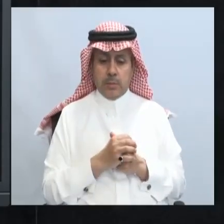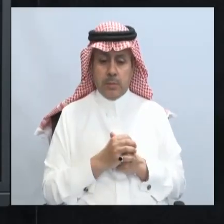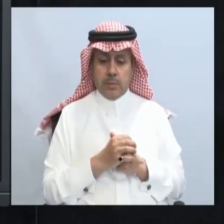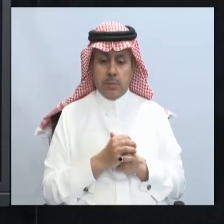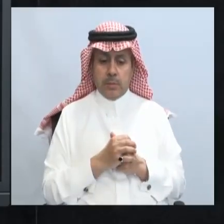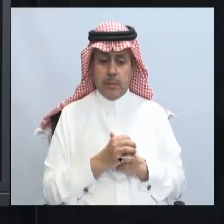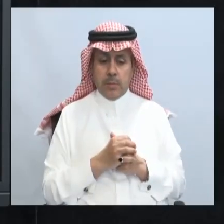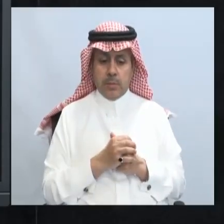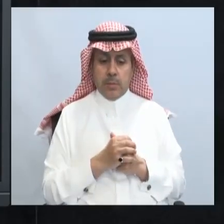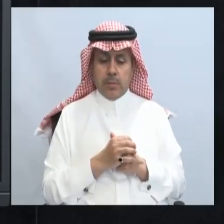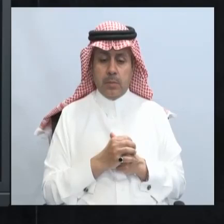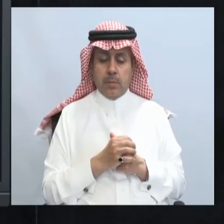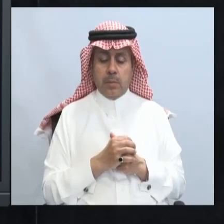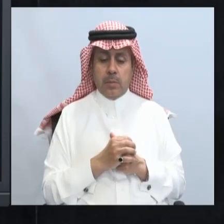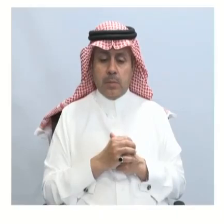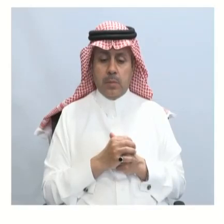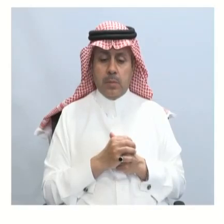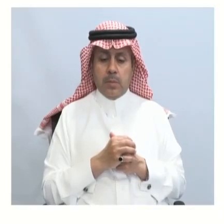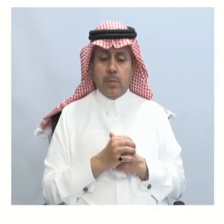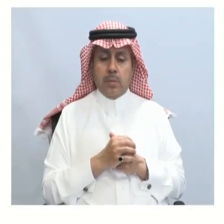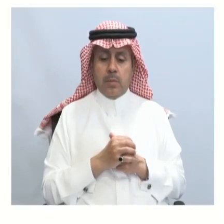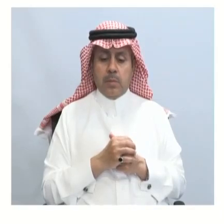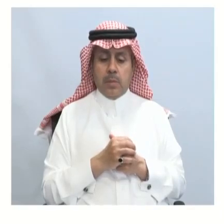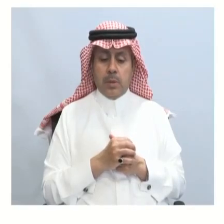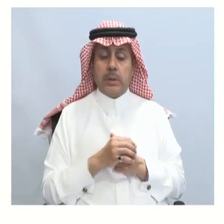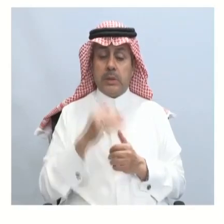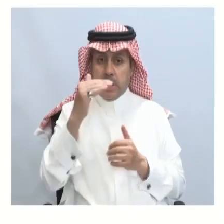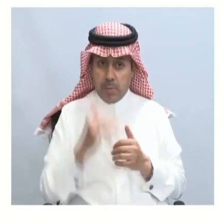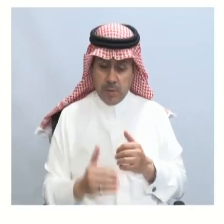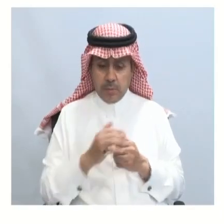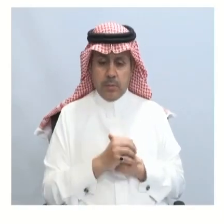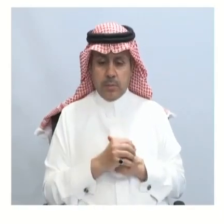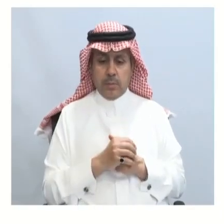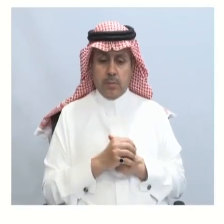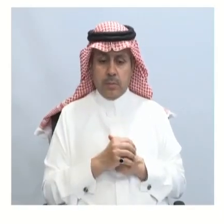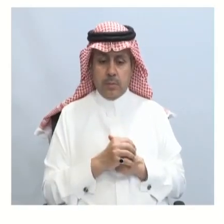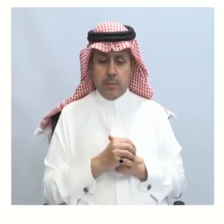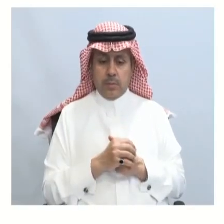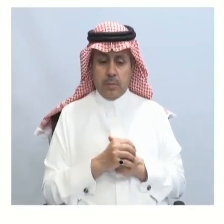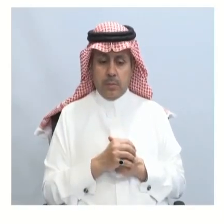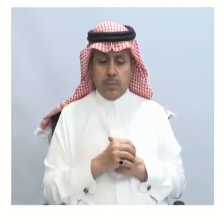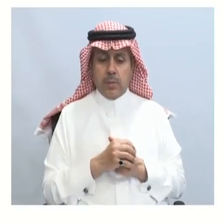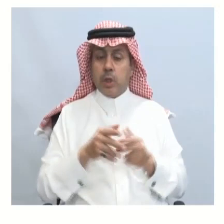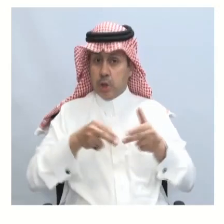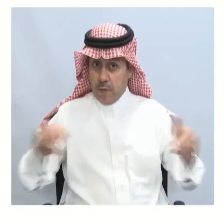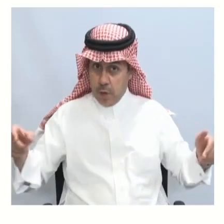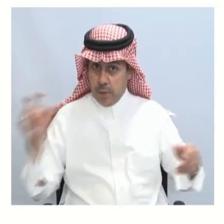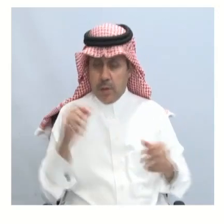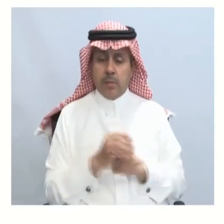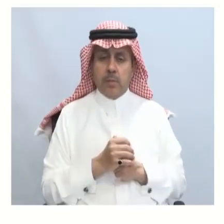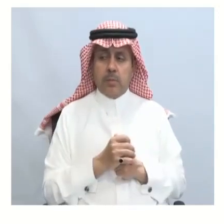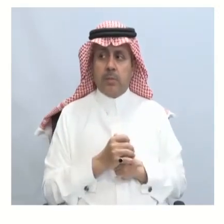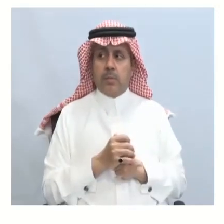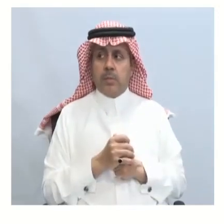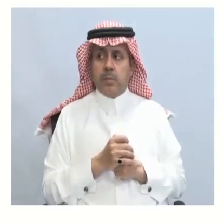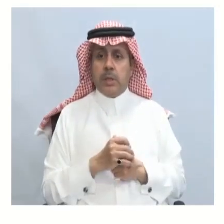الايتين اذ ان ذلك وهذا من تكمله الفائده ويقاتل بعضها بعضا في قضيه التفرق في الدين وتحويل المسلمين